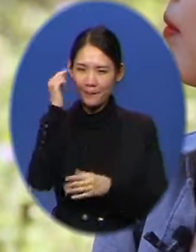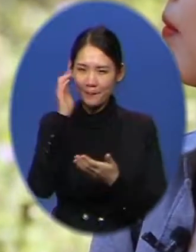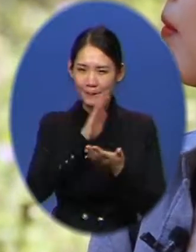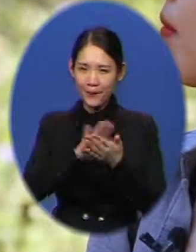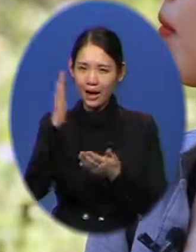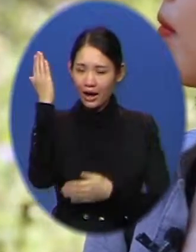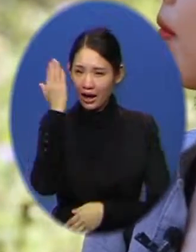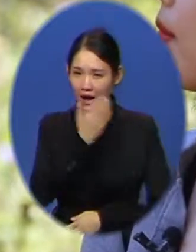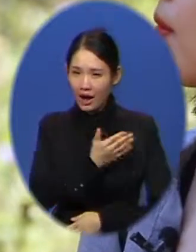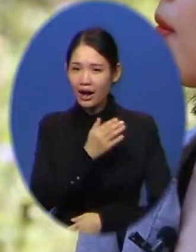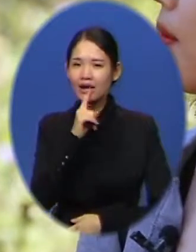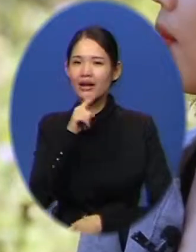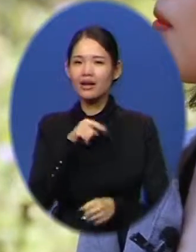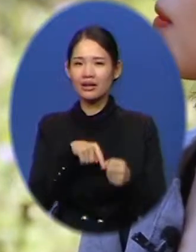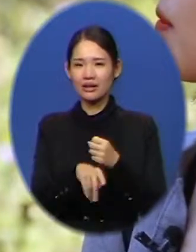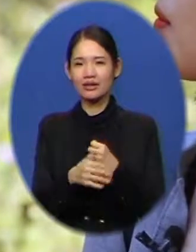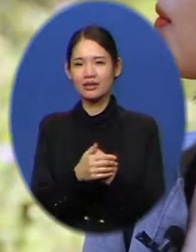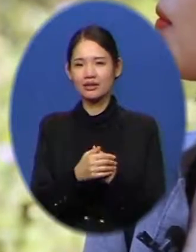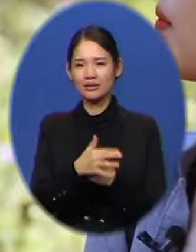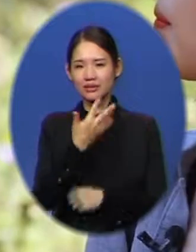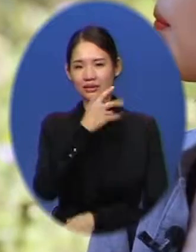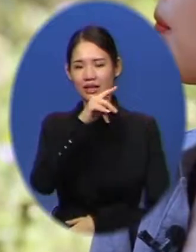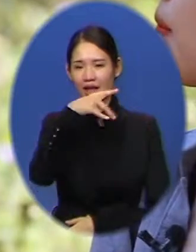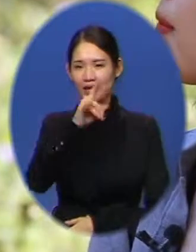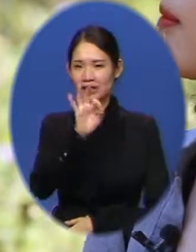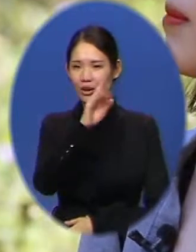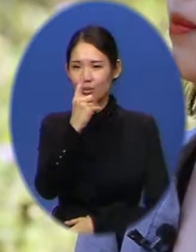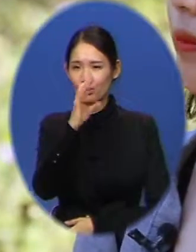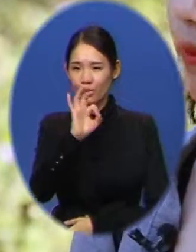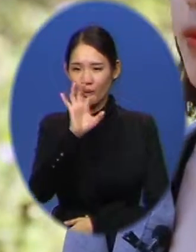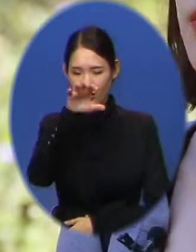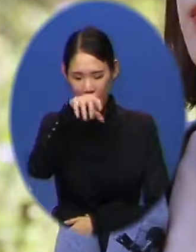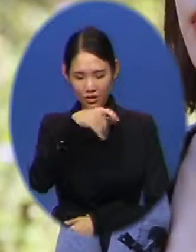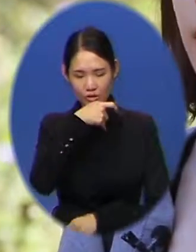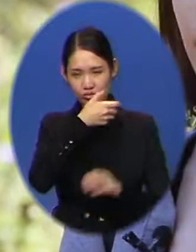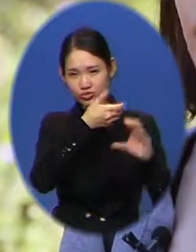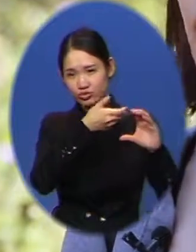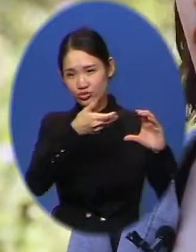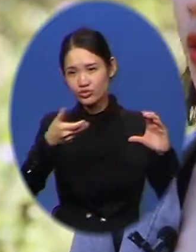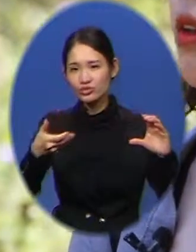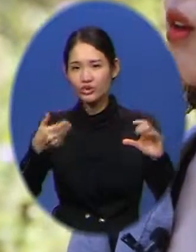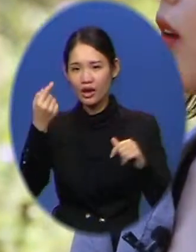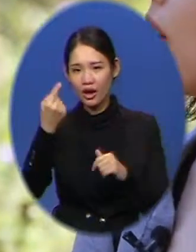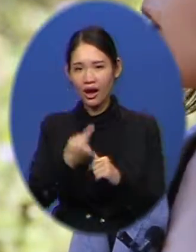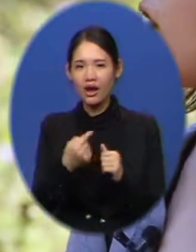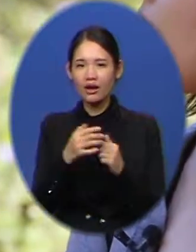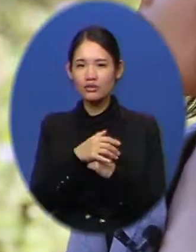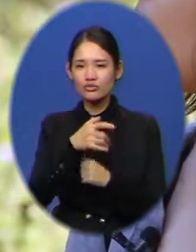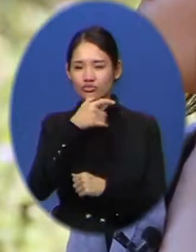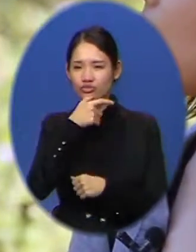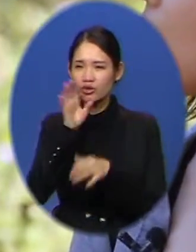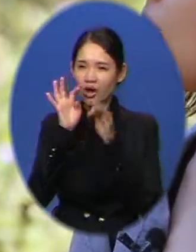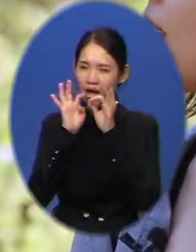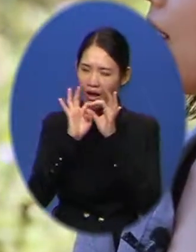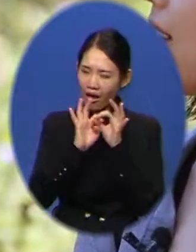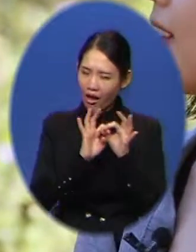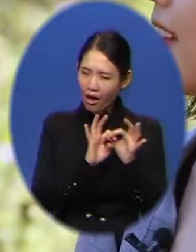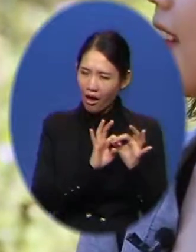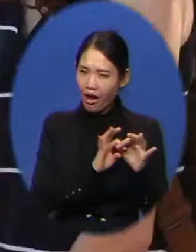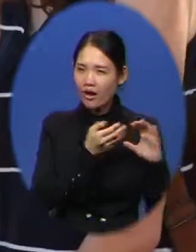활례정은 저쪽 태장봉에서부터 그 물이 계속 들어와요. 이제 살아있는 물이 끊임없이 들어오는 정자입니다.